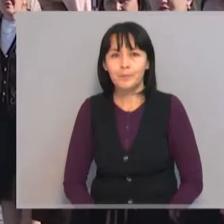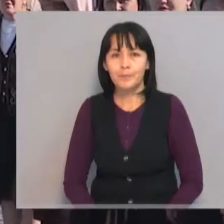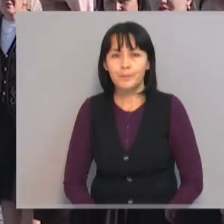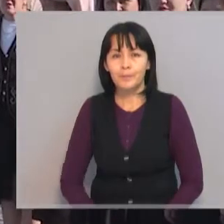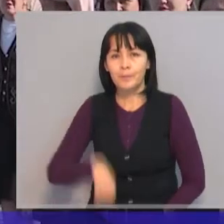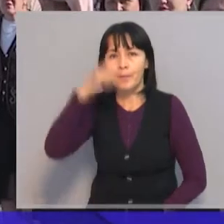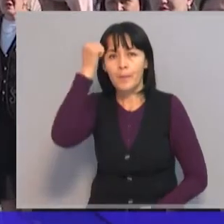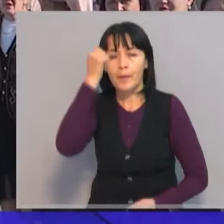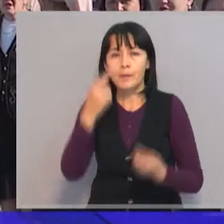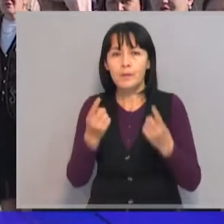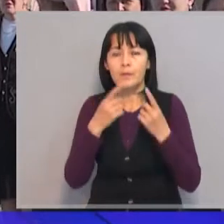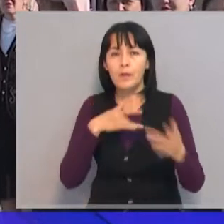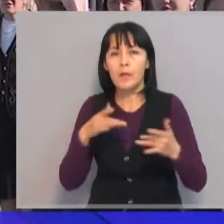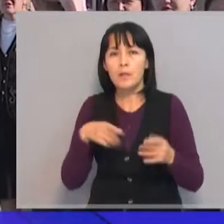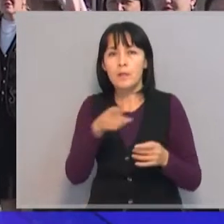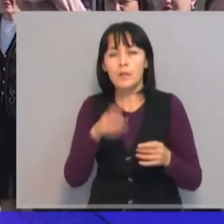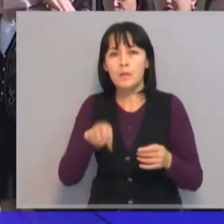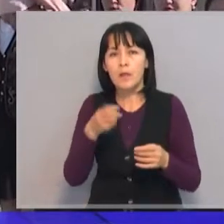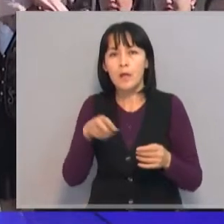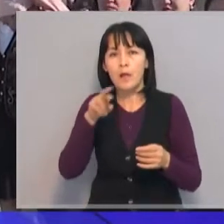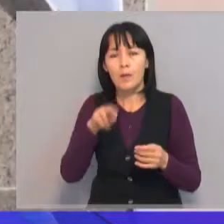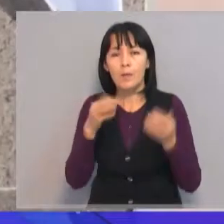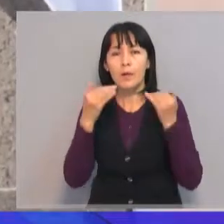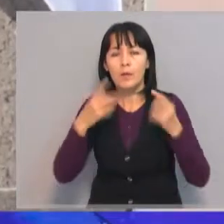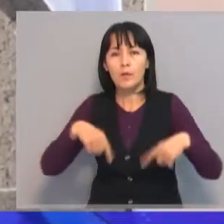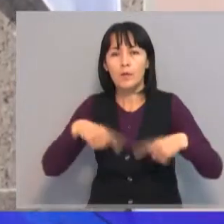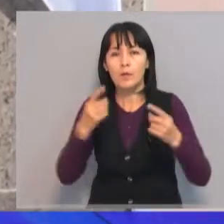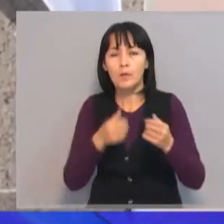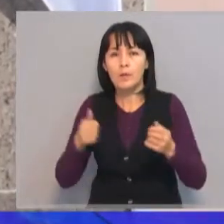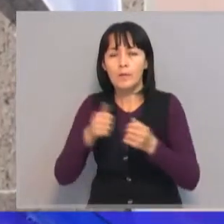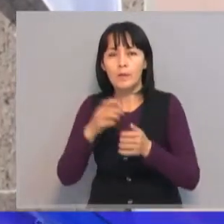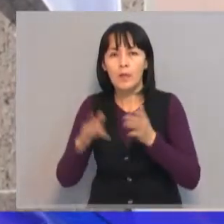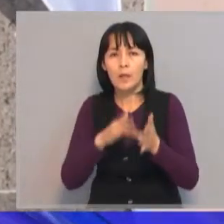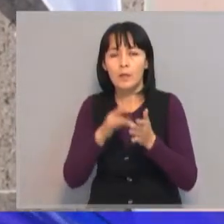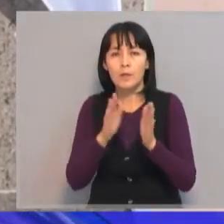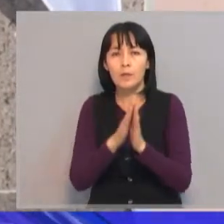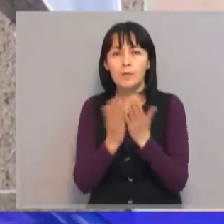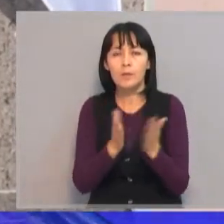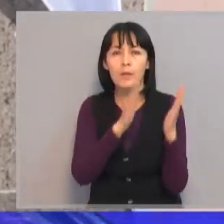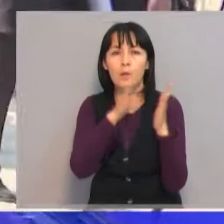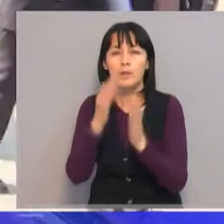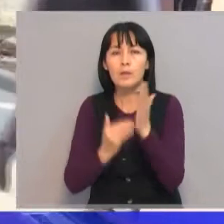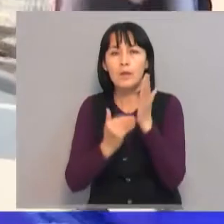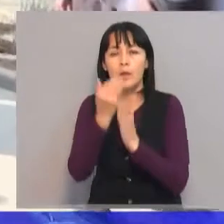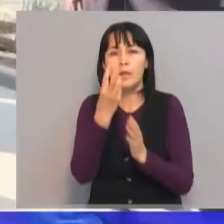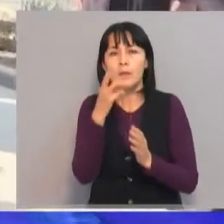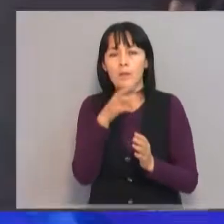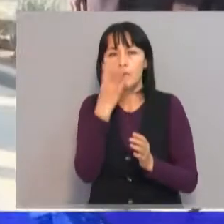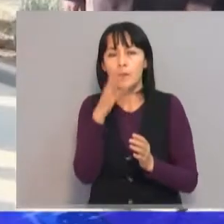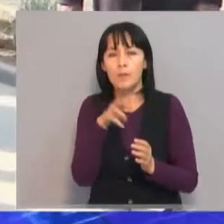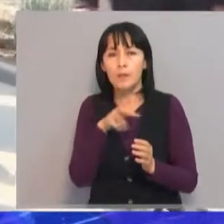Бюст великого казахского поэта и просветителя Абая Кунанбаева установлен перед городской центральной библиотекой. Высота памятника 4